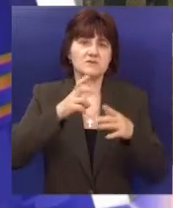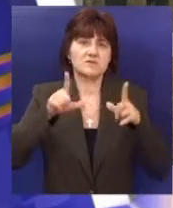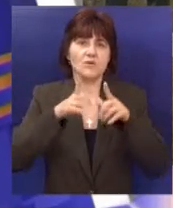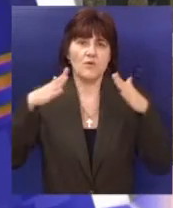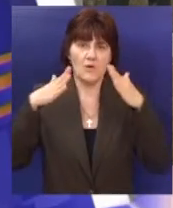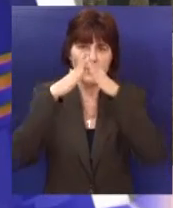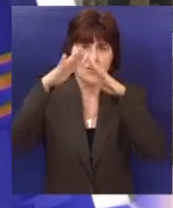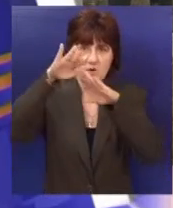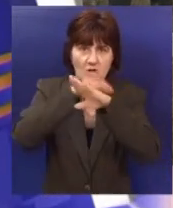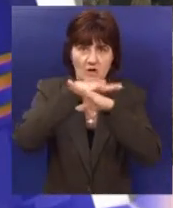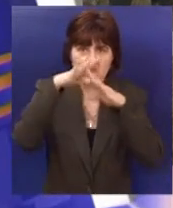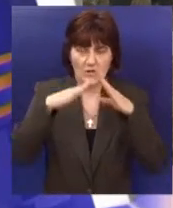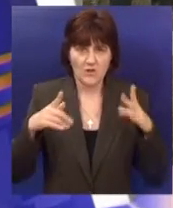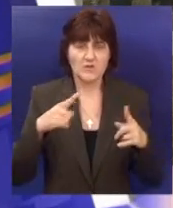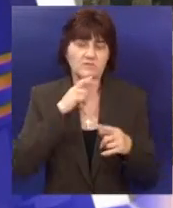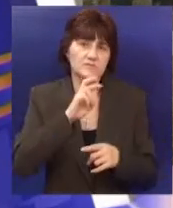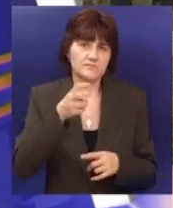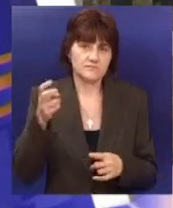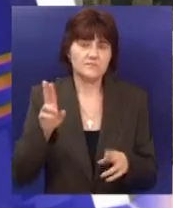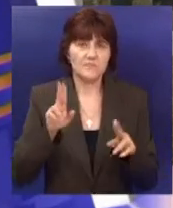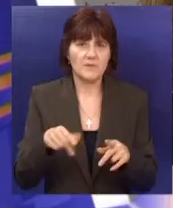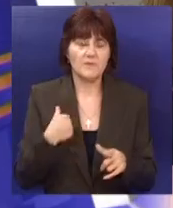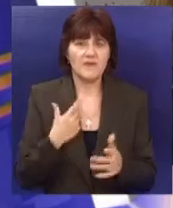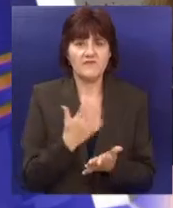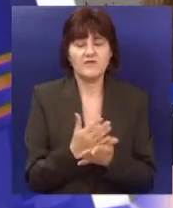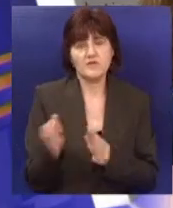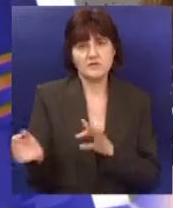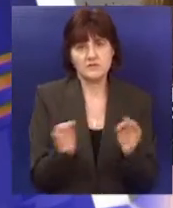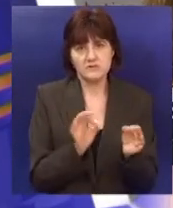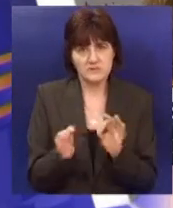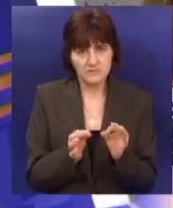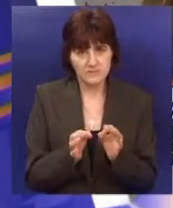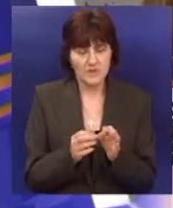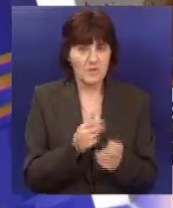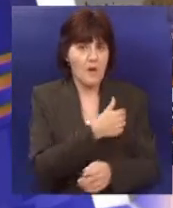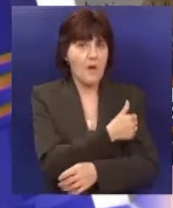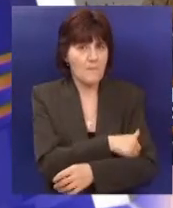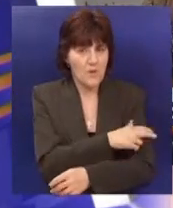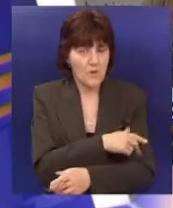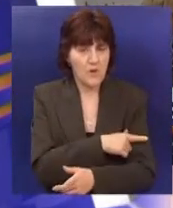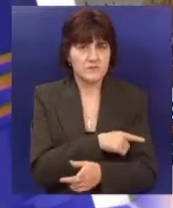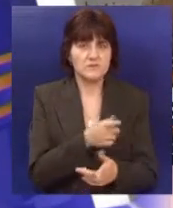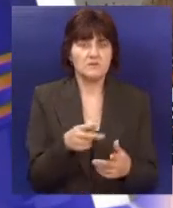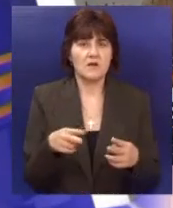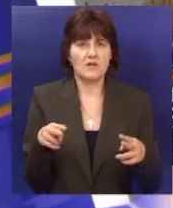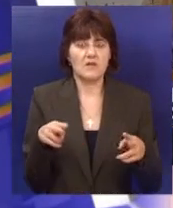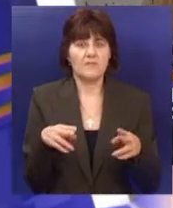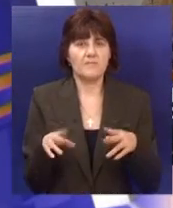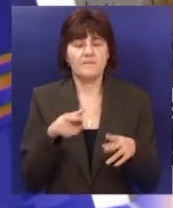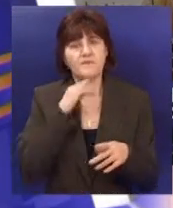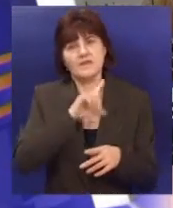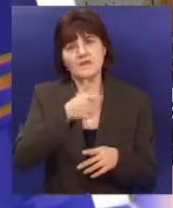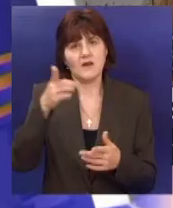započetih projekata u opštoj bolnici Kolevci. Imamo projekte za stadion, bolnicu, studentski